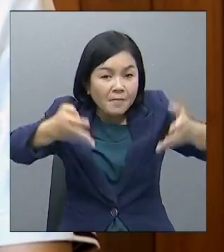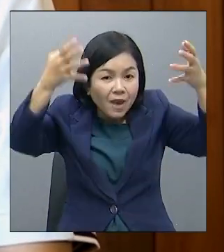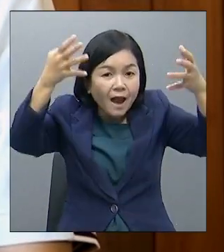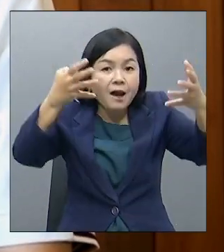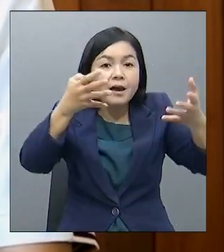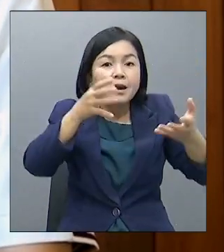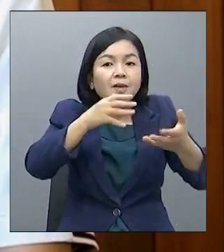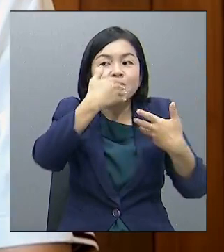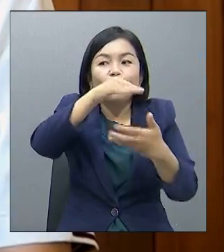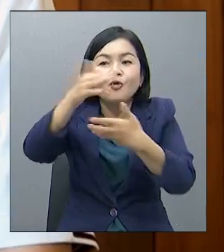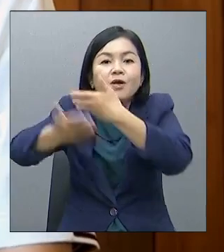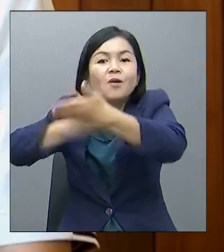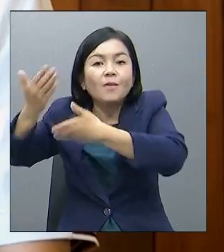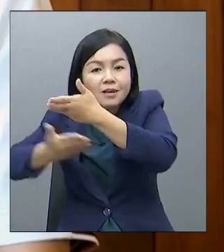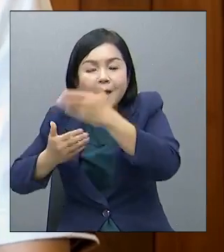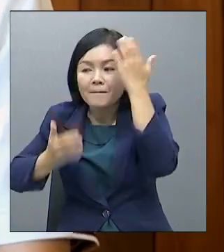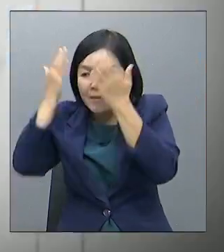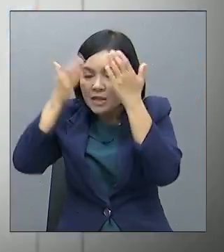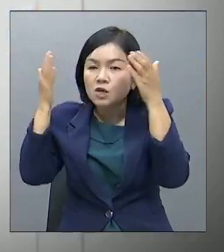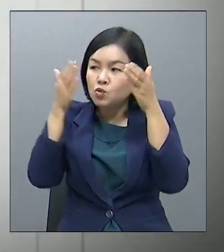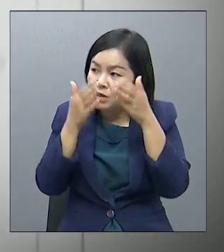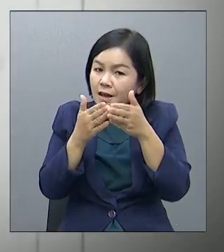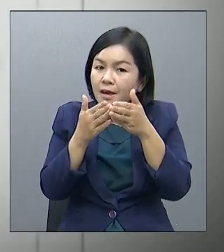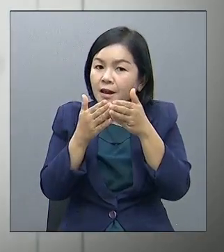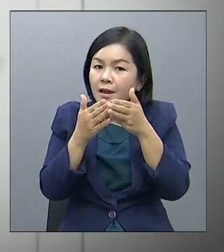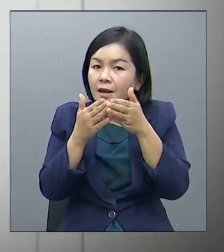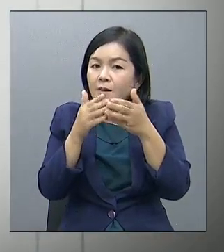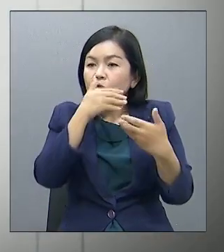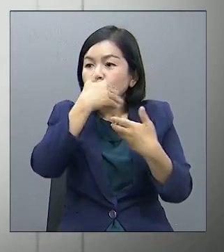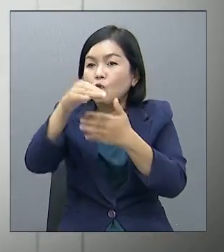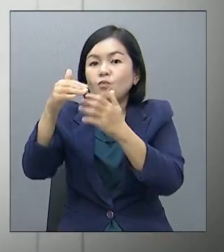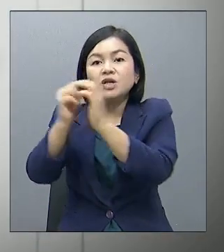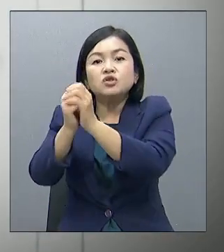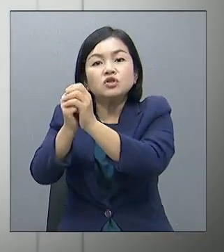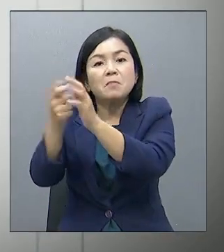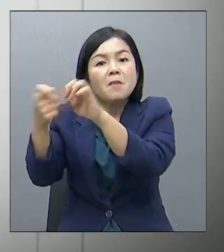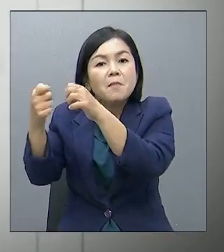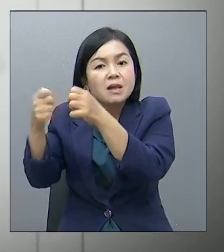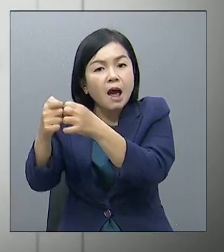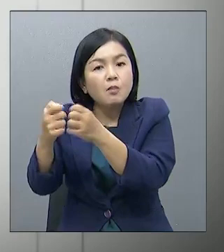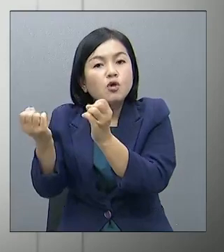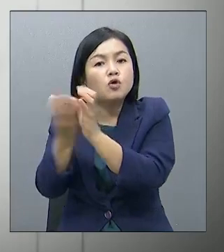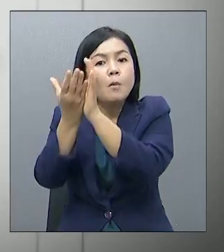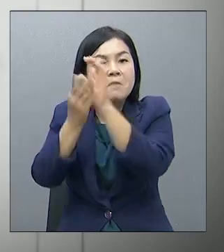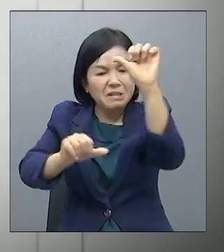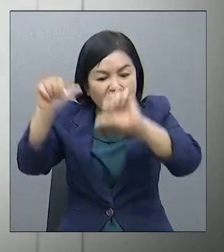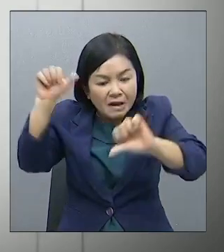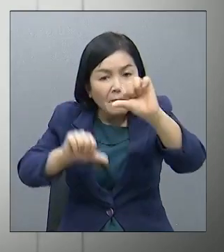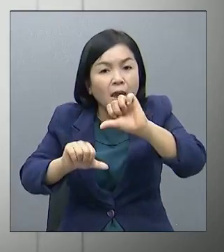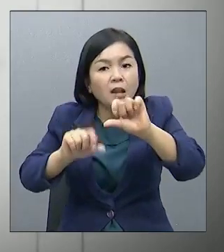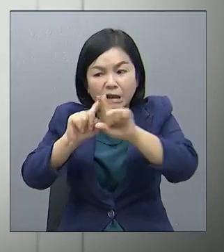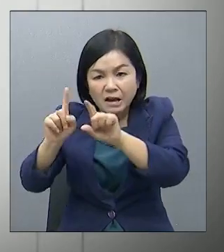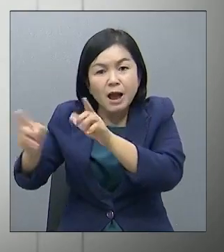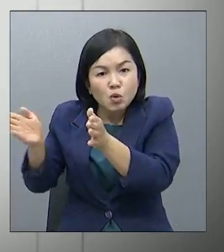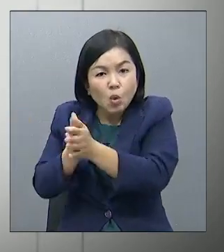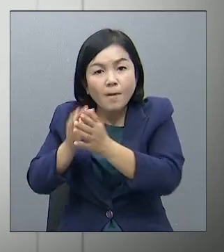เบียก็คือในส่วนของประเทศมาเลเซียอินโดนีเซียเนี่ยส่งไปยังประเทศจีนแล้วเกิดปัญหาในเรื่องของสารตกค้างไนเตรตไนไตรท์นะ